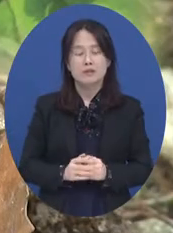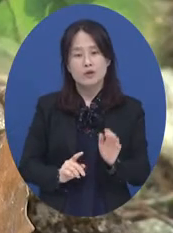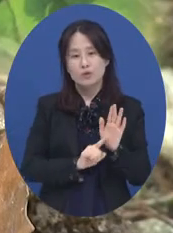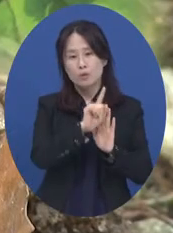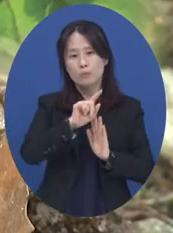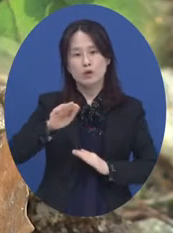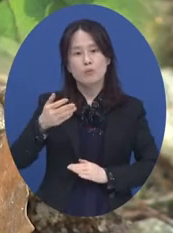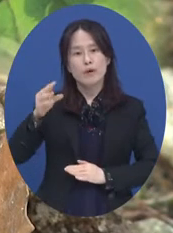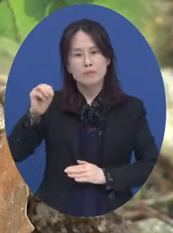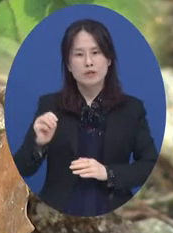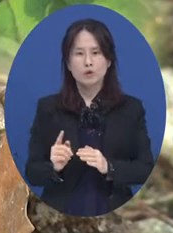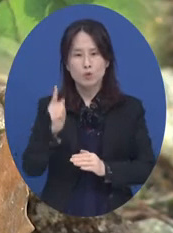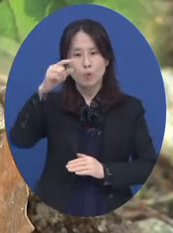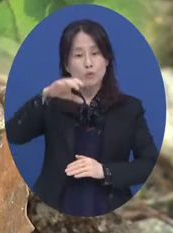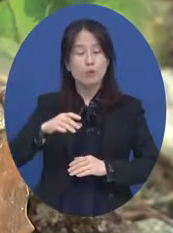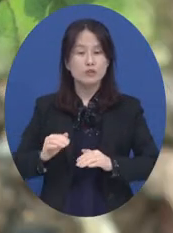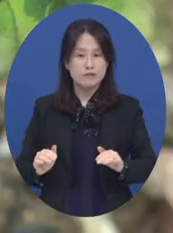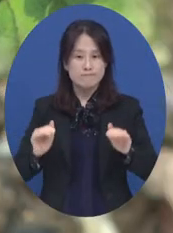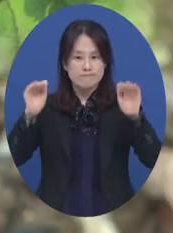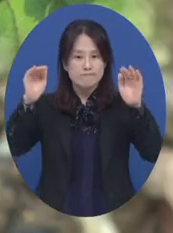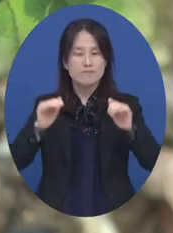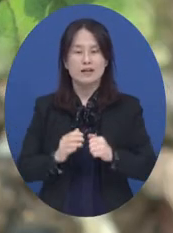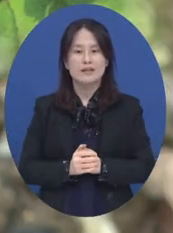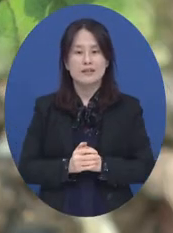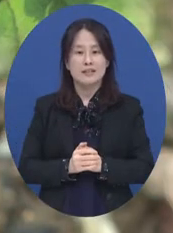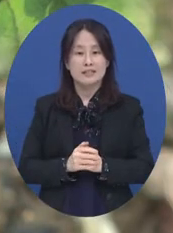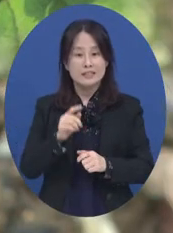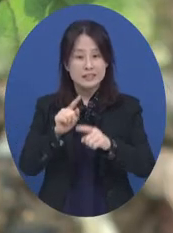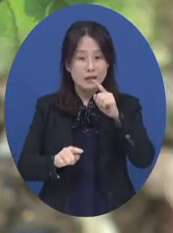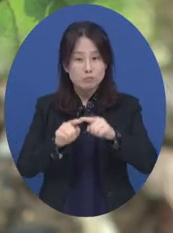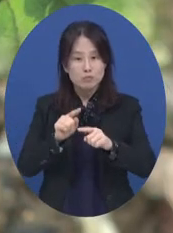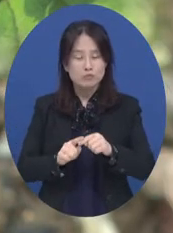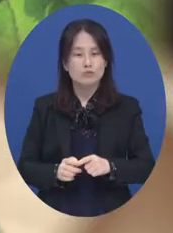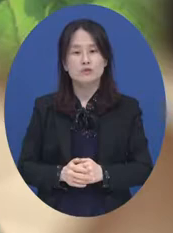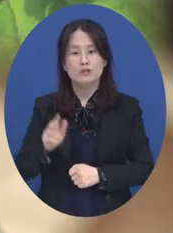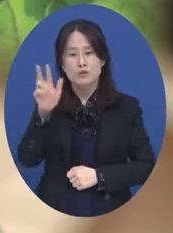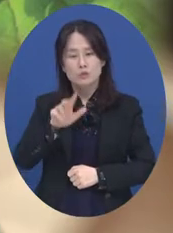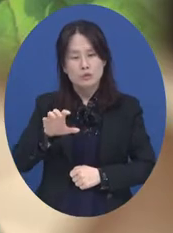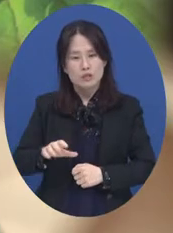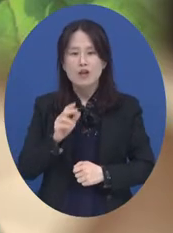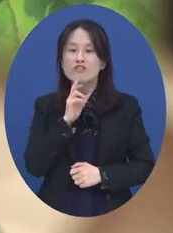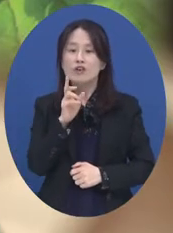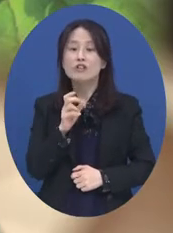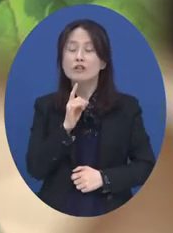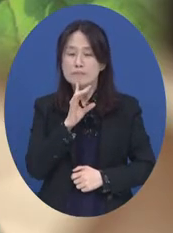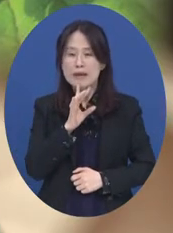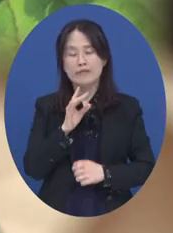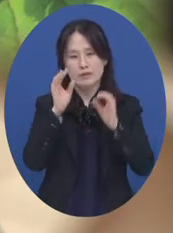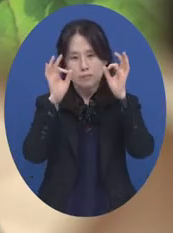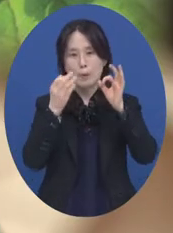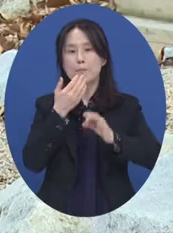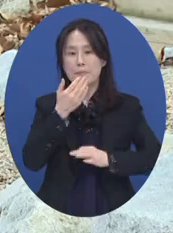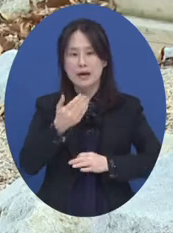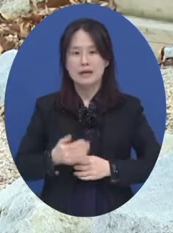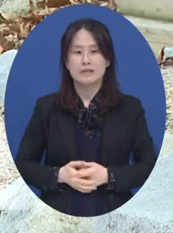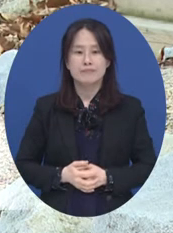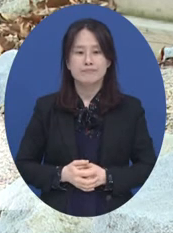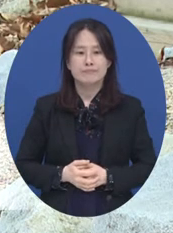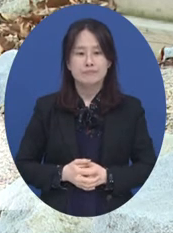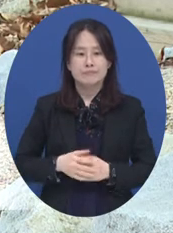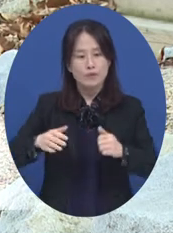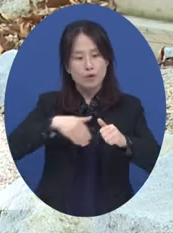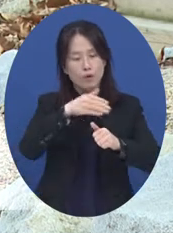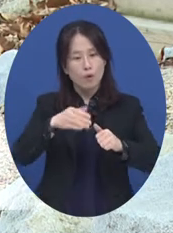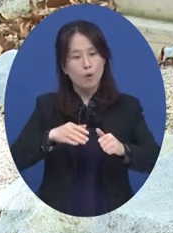가 넘는 고지대에 서만 자라는 우리나라 토종 히기 수정으로 그동안 국내에서는 설악산 정상 에서만 볼 수 있었습니다 조경 적인